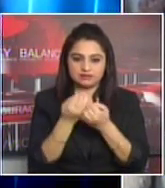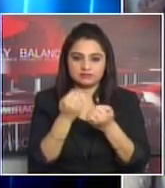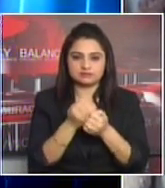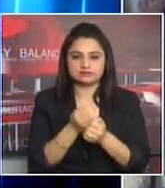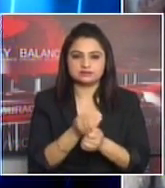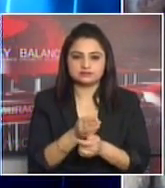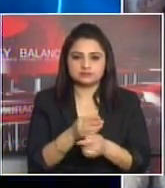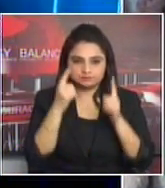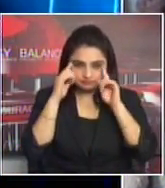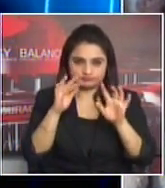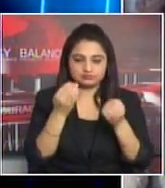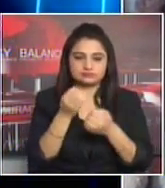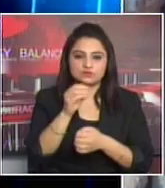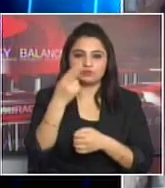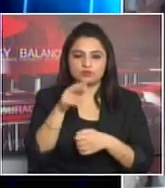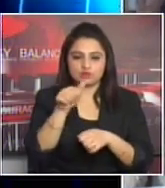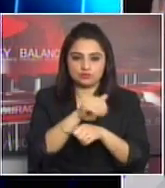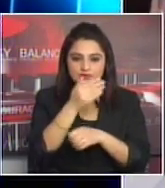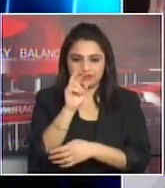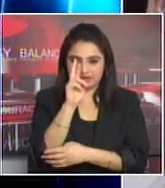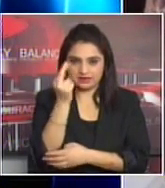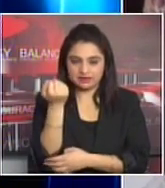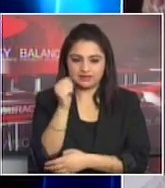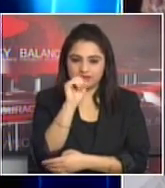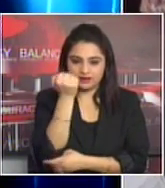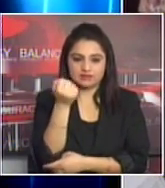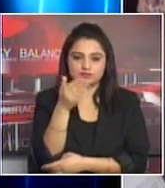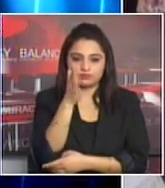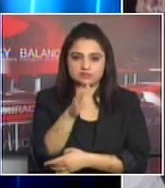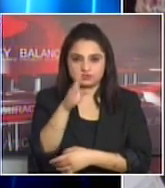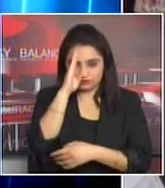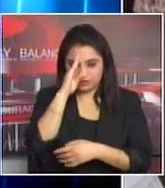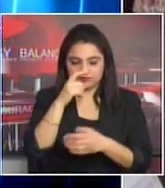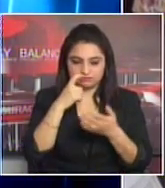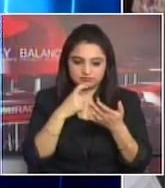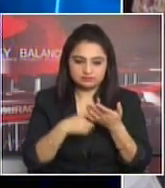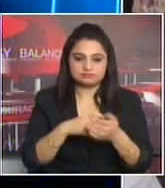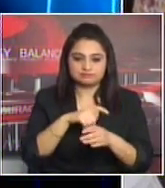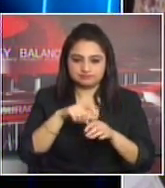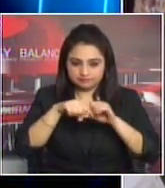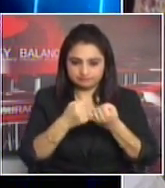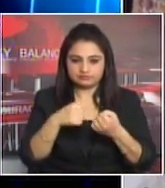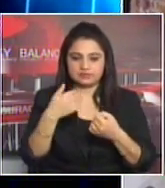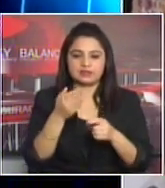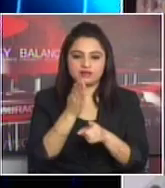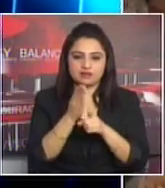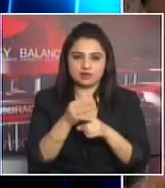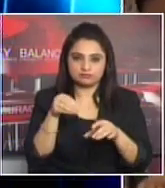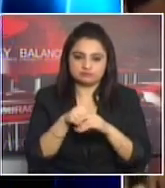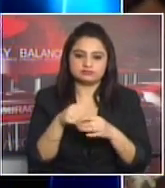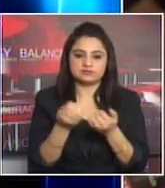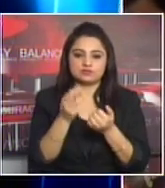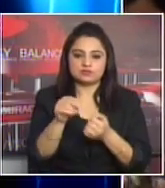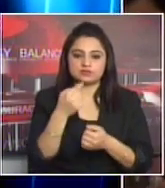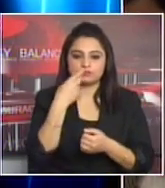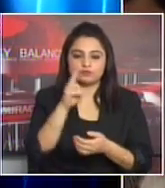दिनुभएको छ। राज्यमन्त्री अर्यालले सरकारका नीति नियम उल्लङ्घन गर्नेलाई कारवाहीको दायरामा ल्याउने बताउनु